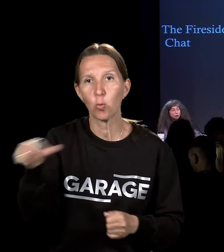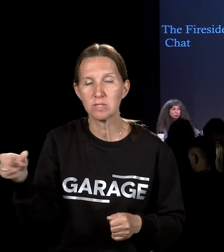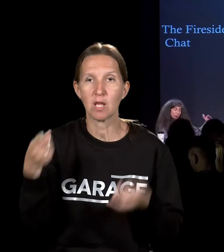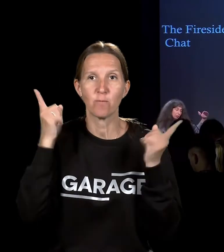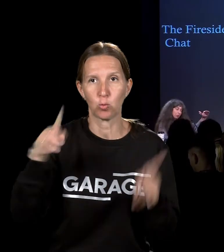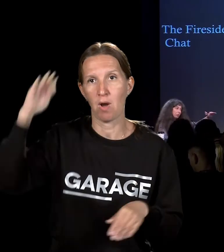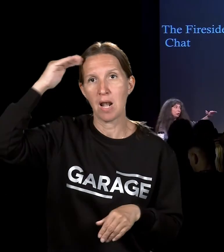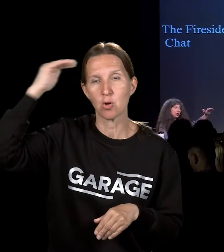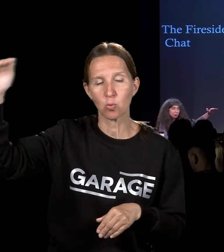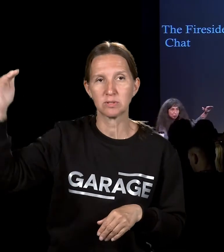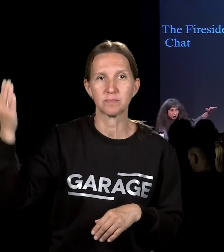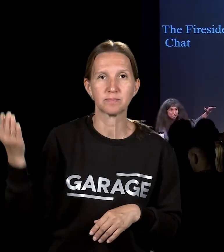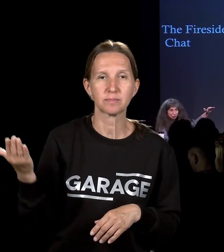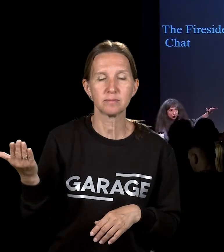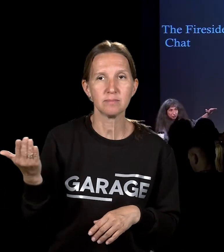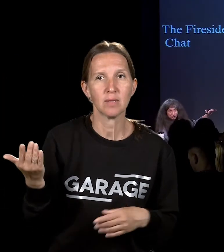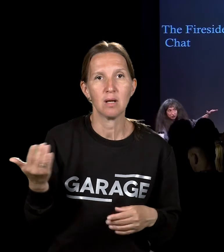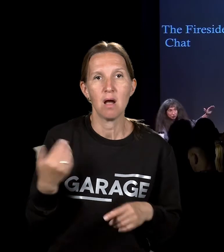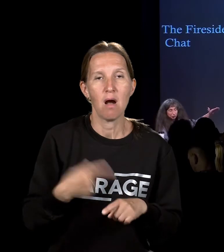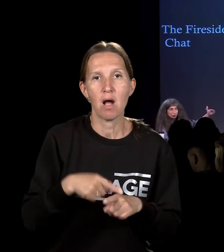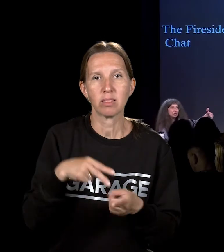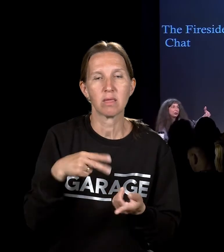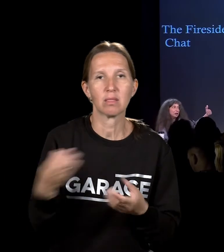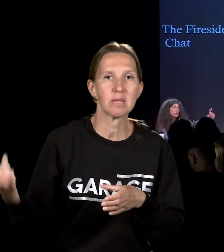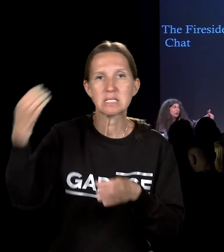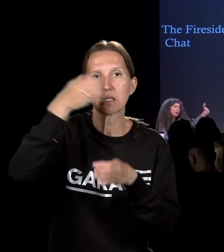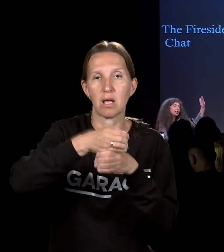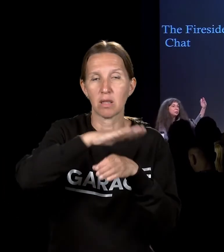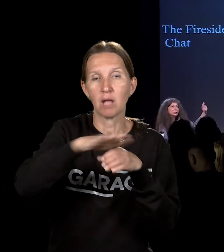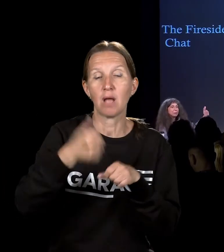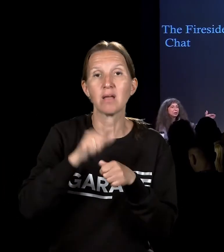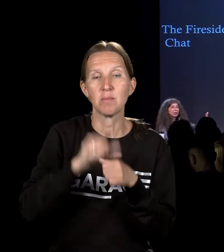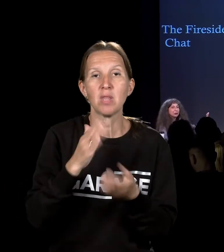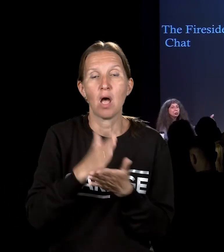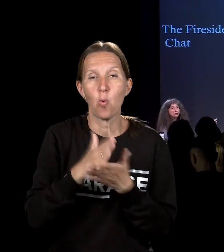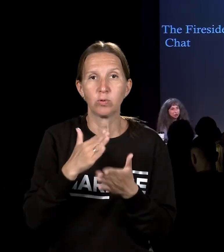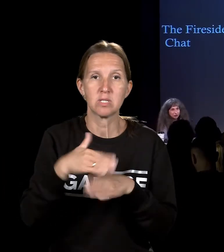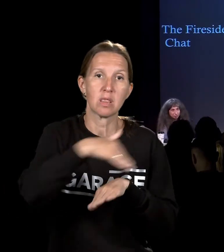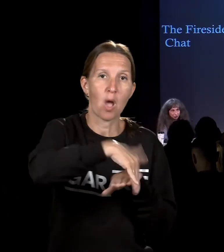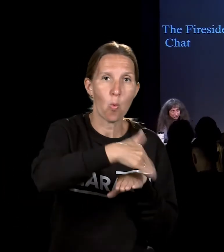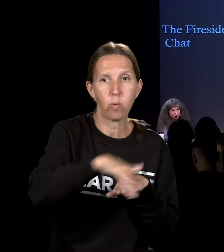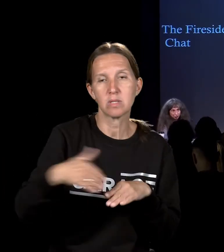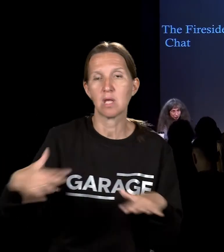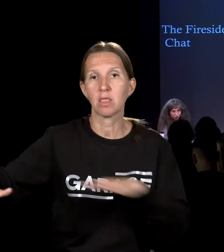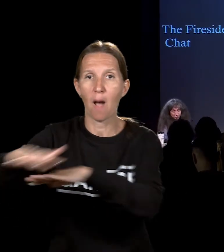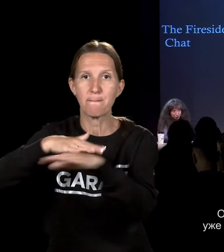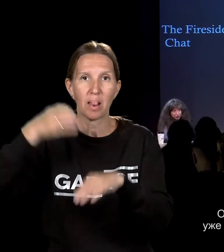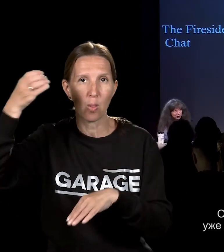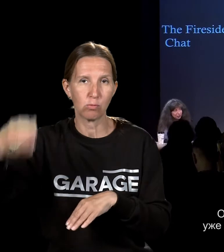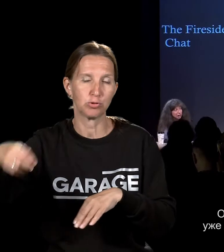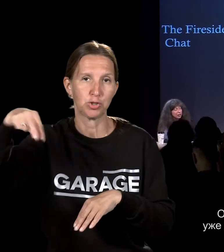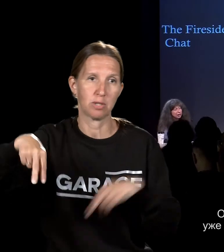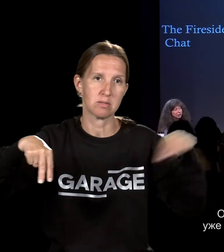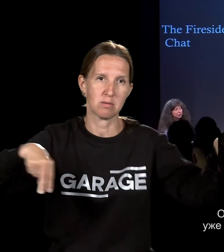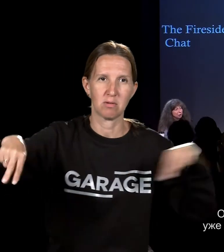монументы людей в натуральный рост, которые не стоят на постаментах, а идут по городским площадям и улицам, очень